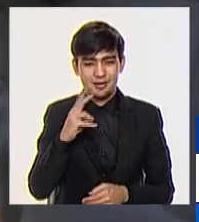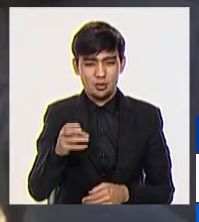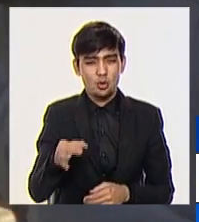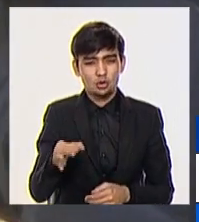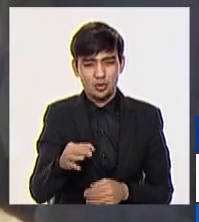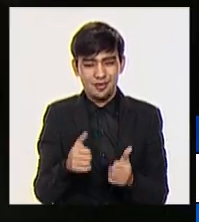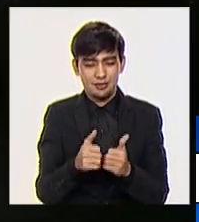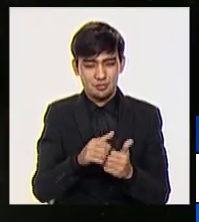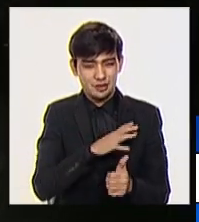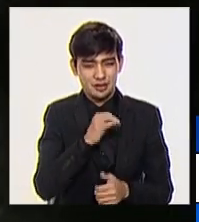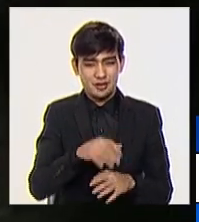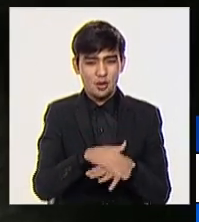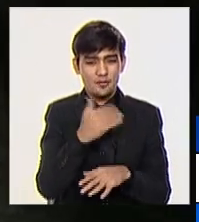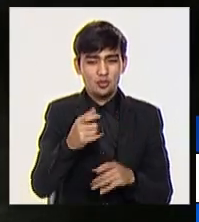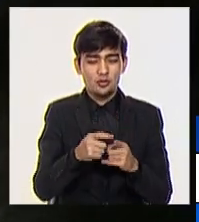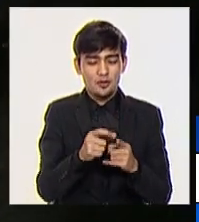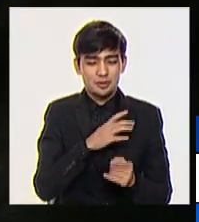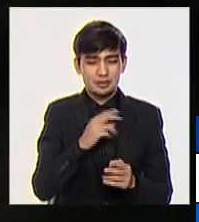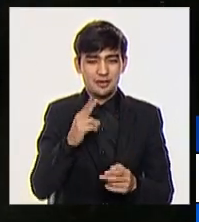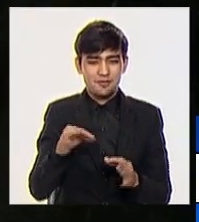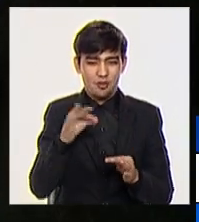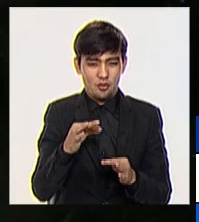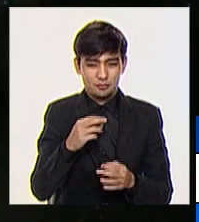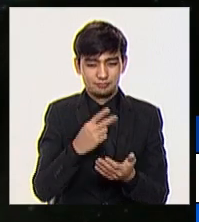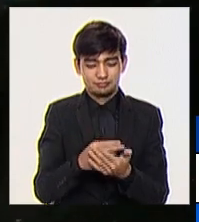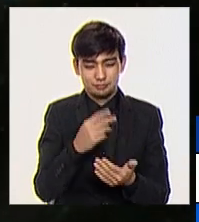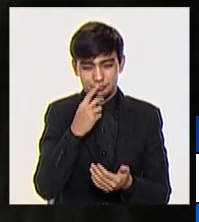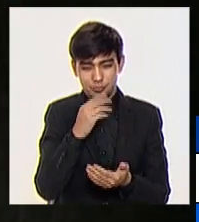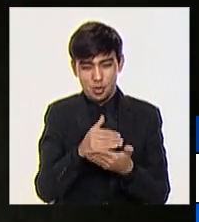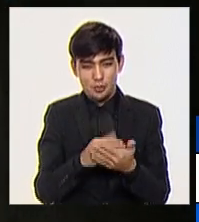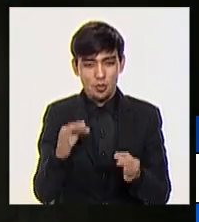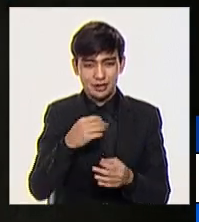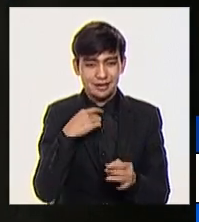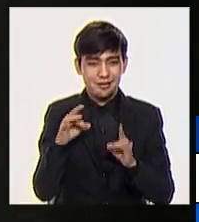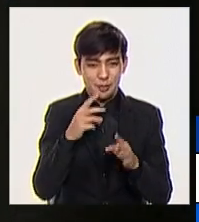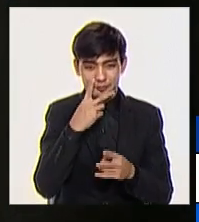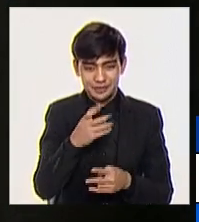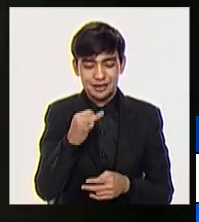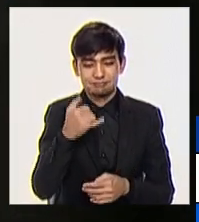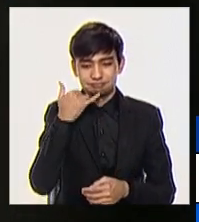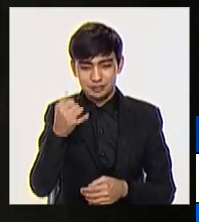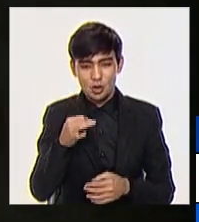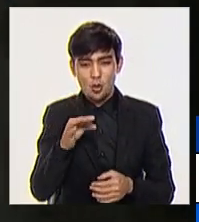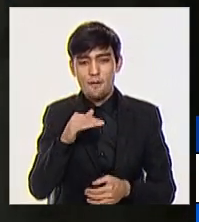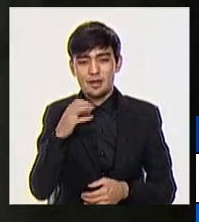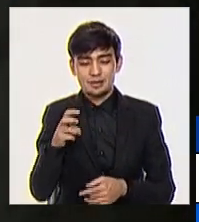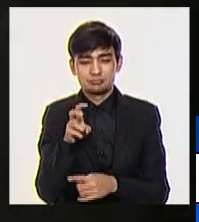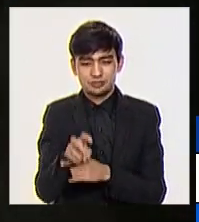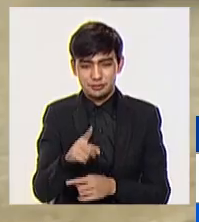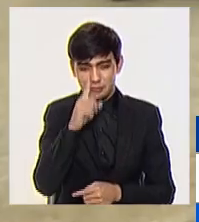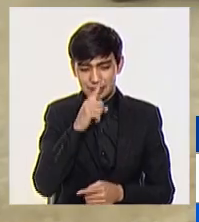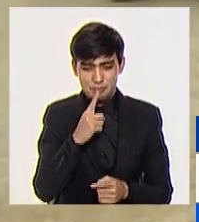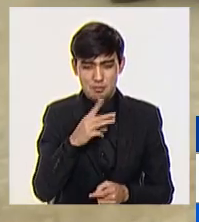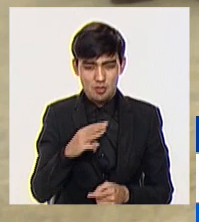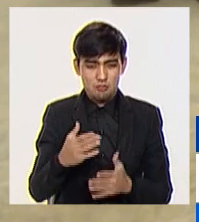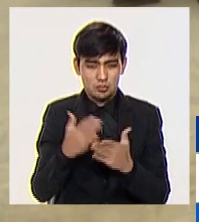екен. Жиналған жұрттың айтуынша, жайлы баспана туралы сөзді жарнамадан көріпті. Сөйтіп байланысып, кеңсесіне барып, ай сайын миллиондап